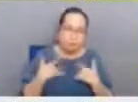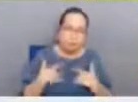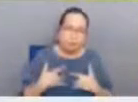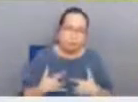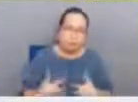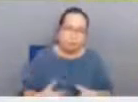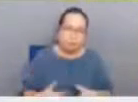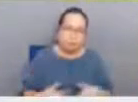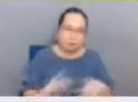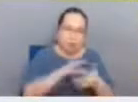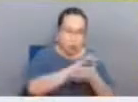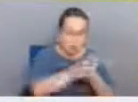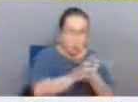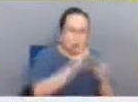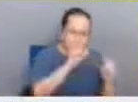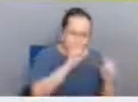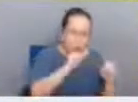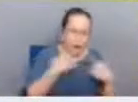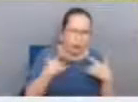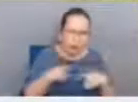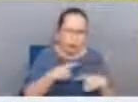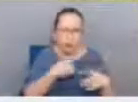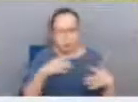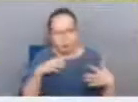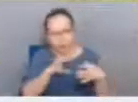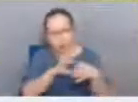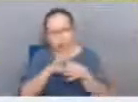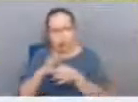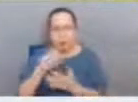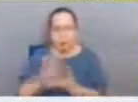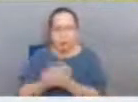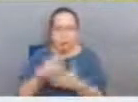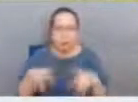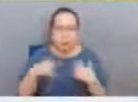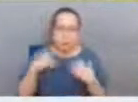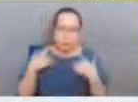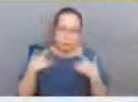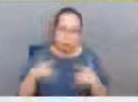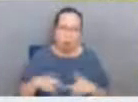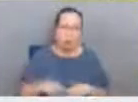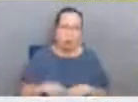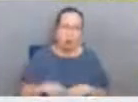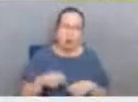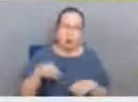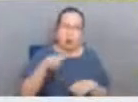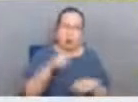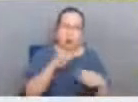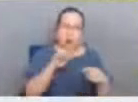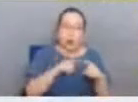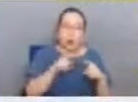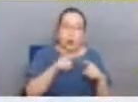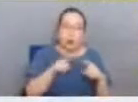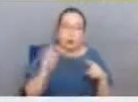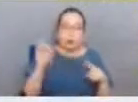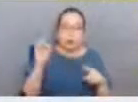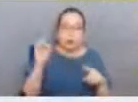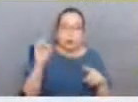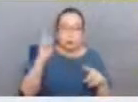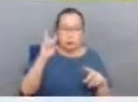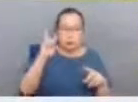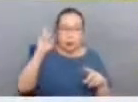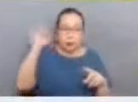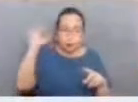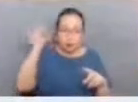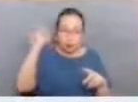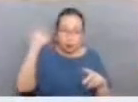Board member ng distrito kung saan sila nakatira. At yun muna ang latest mula dito sa lalawigan ng Cebu, John Arua para